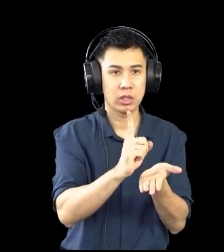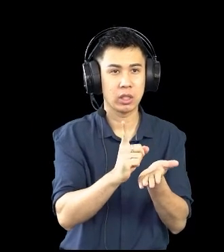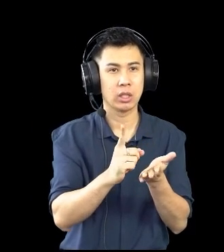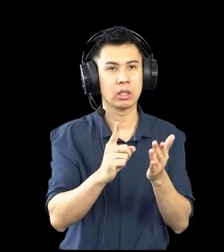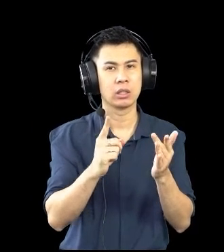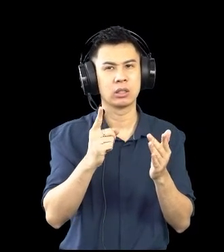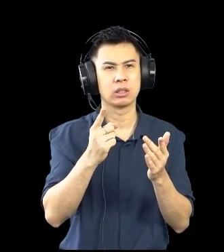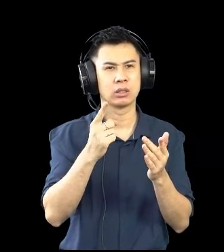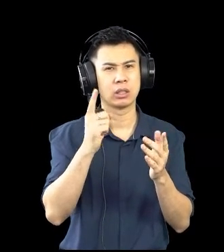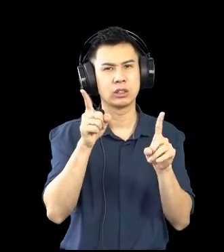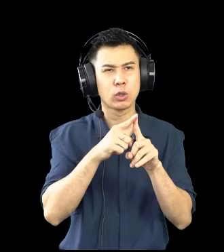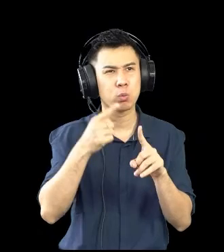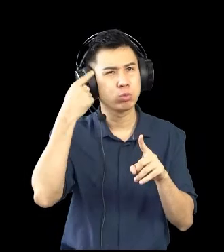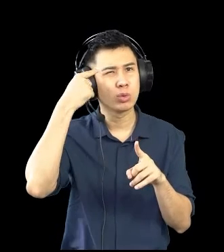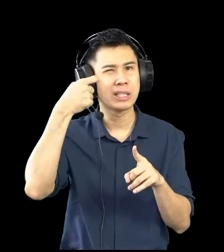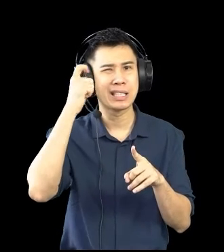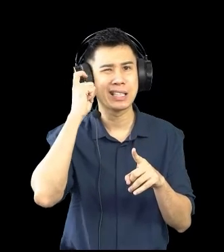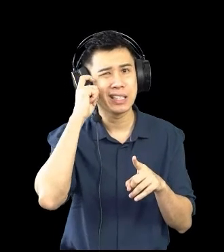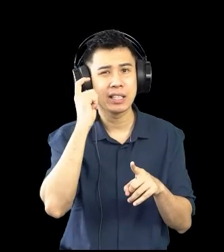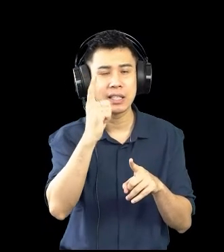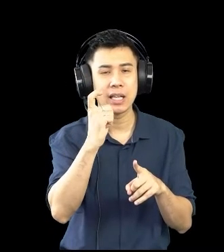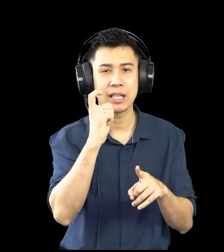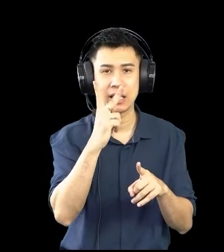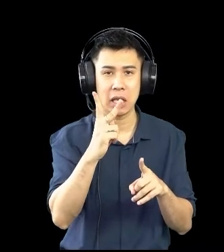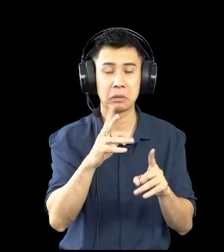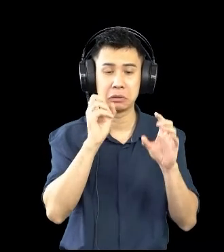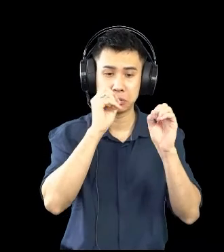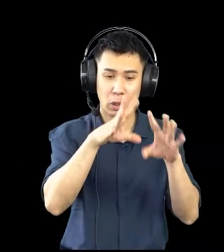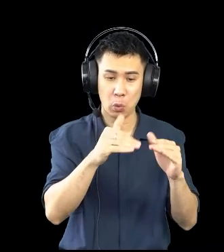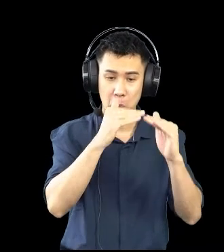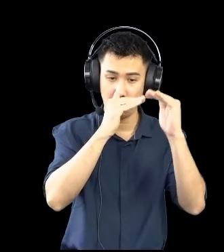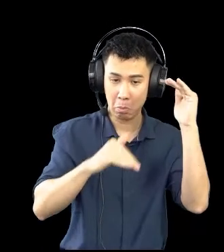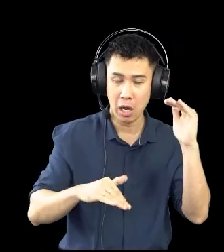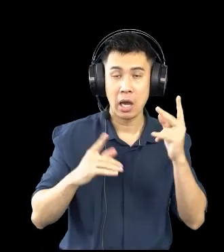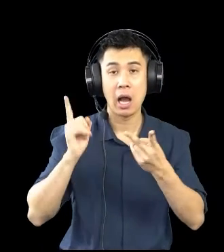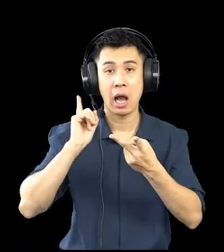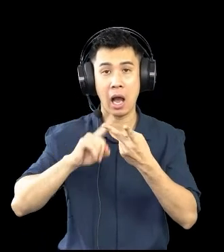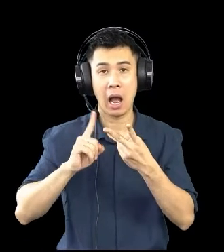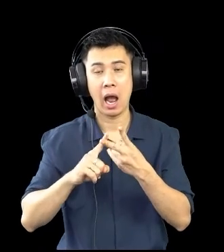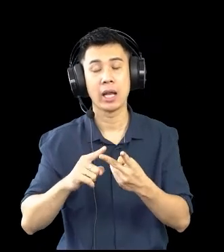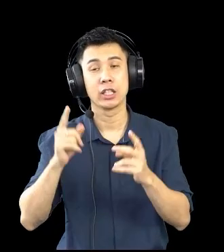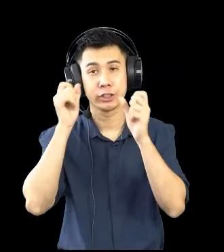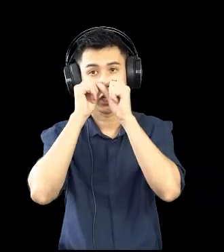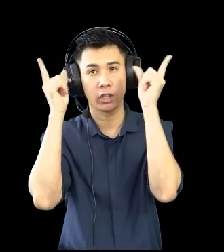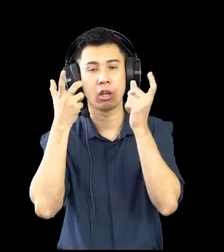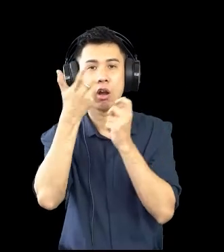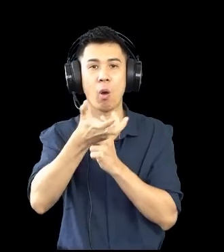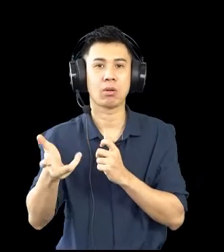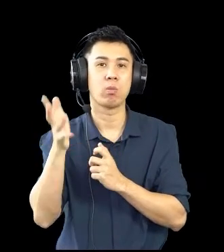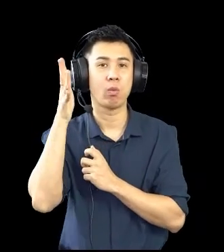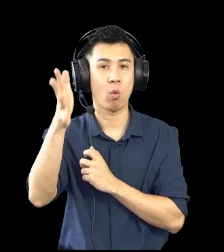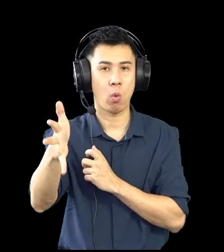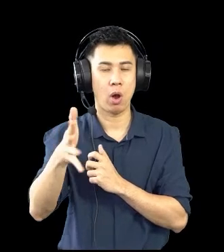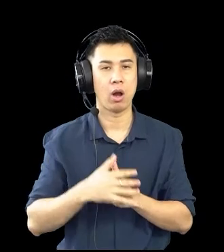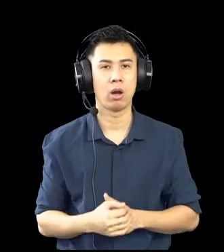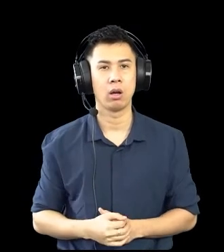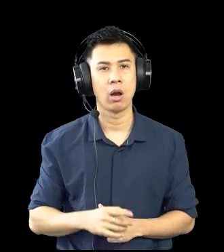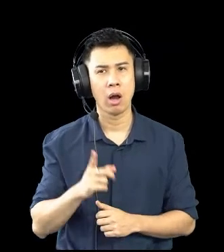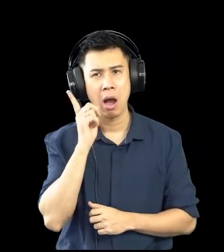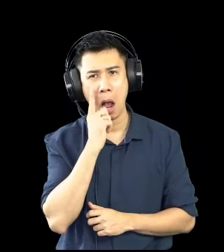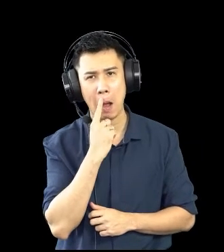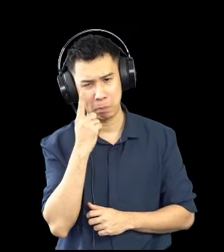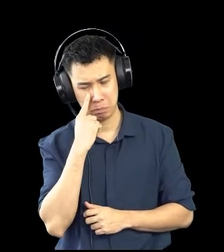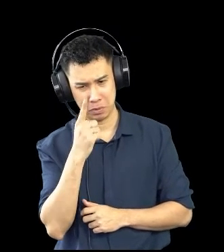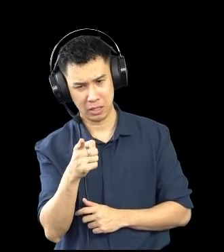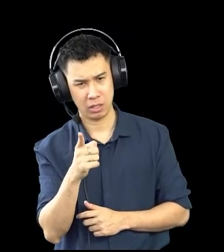bình đẳng giáo dục đấy, thì còn cái việc là mình phải nâng cao cái nhận thức của cộng đồng. Và thì em nghĩ là cái nhận thức của cộng đồng hiện nay về người khiếm thính thì vẫn còn đang